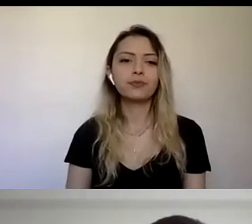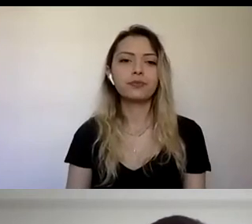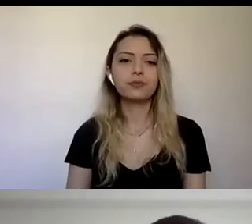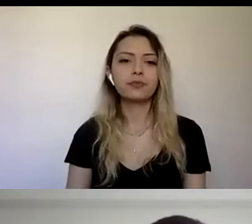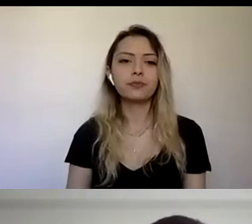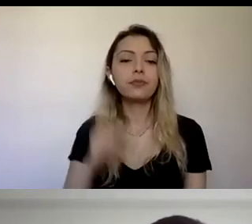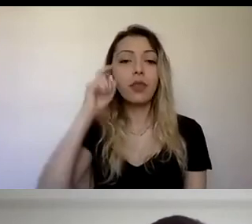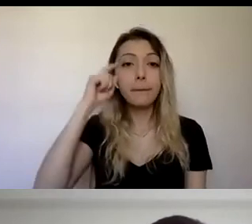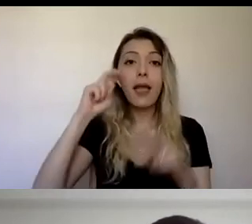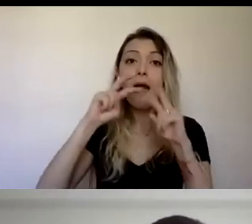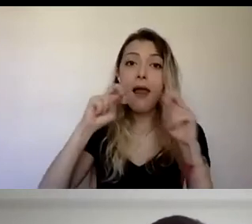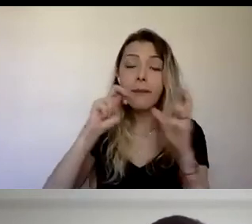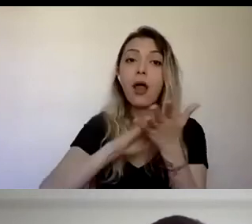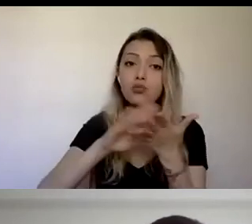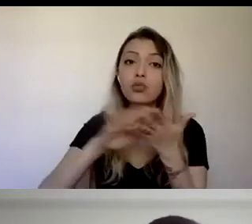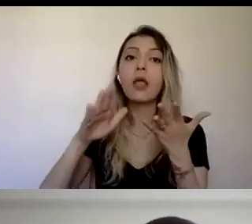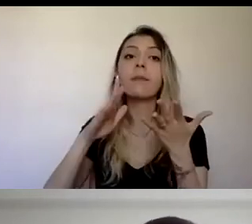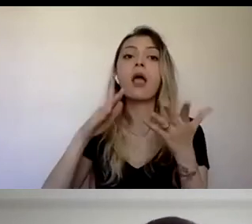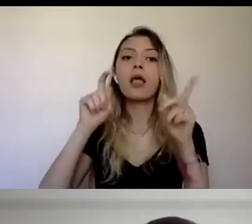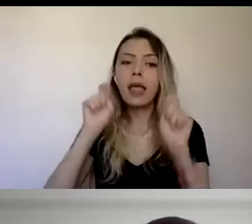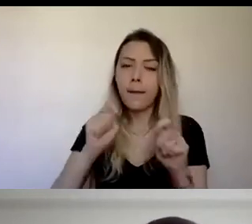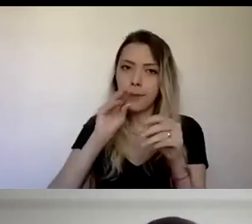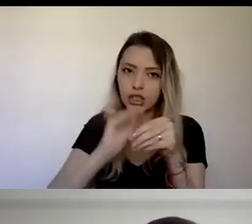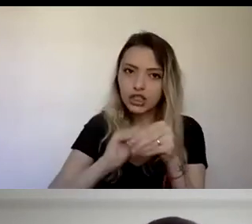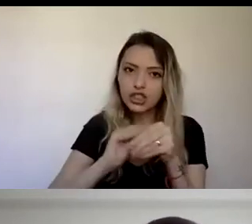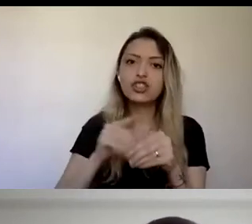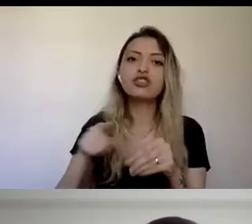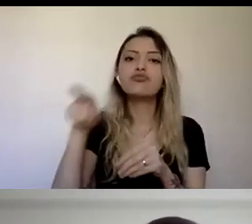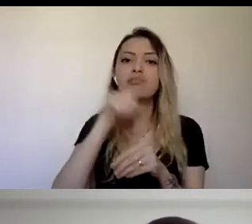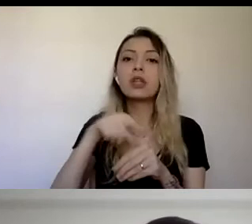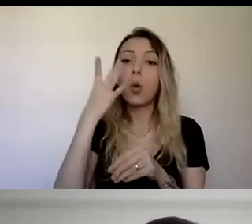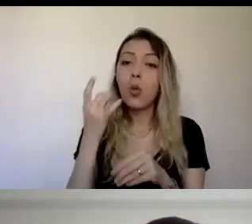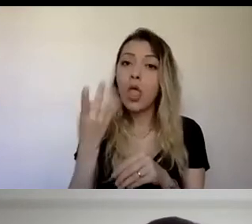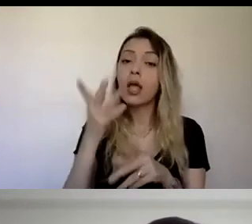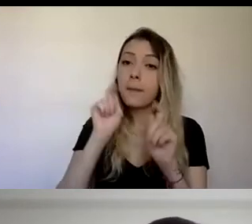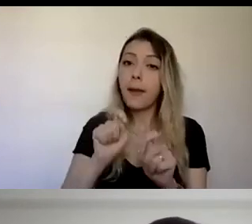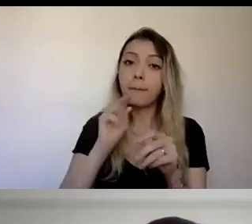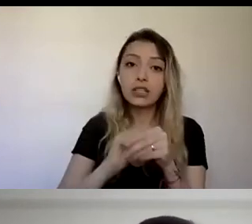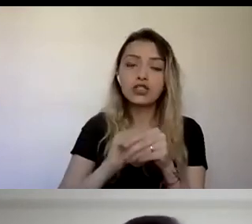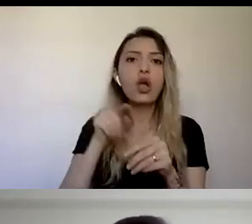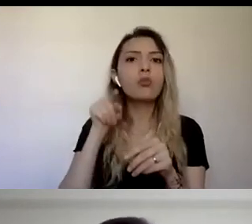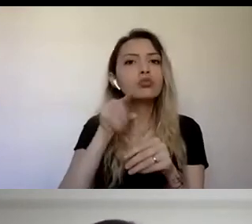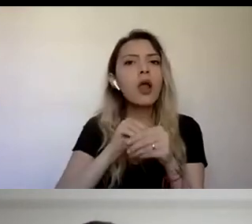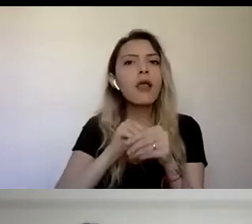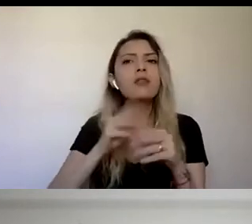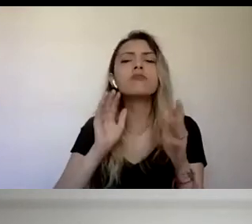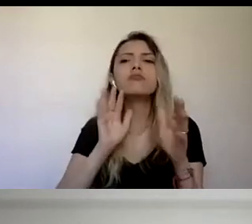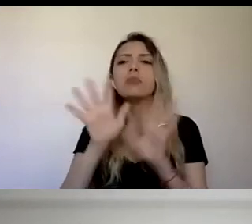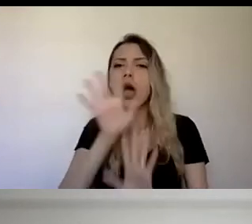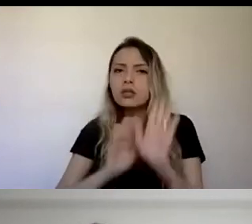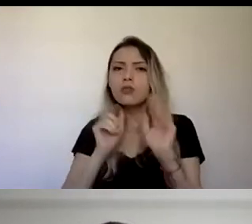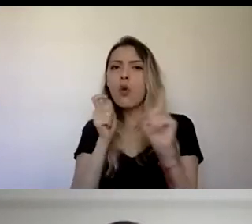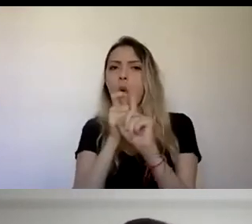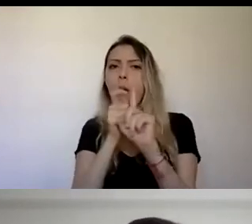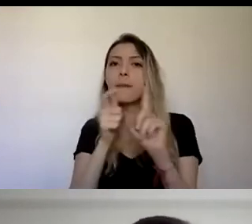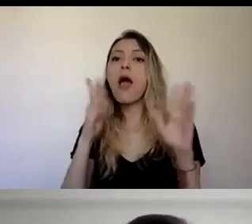dayalı, insan hakları izlemesine dayalı, gösterge oluşturmaya dayalı ve bunlara dayalı her türlü savunuculuk faaliyetiniz için